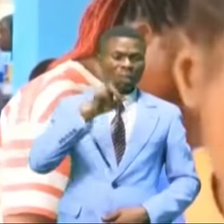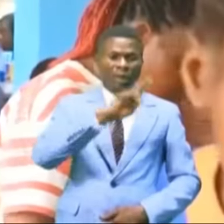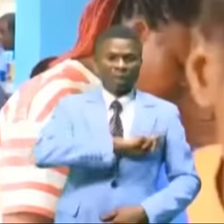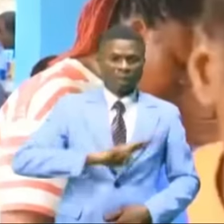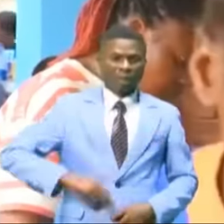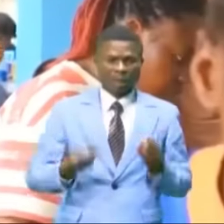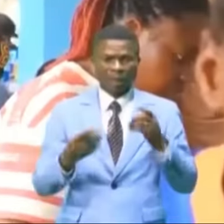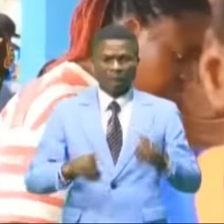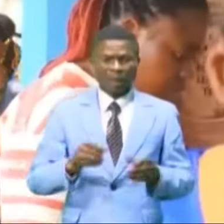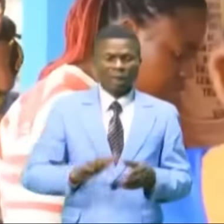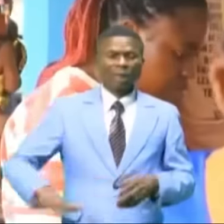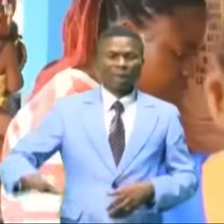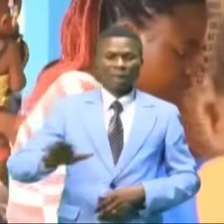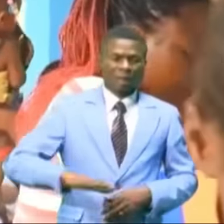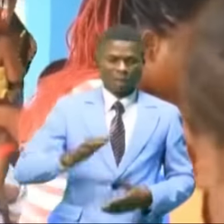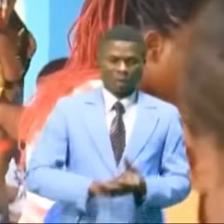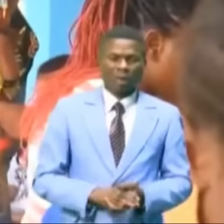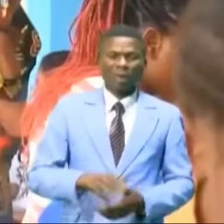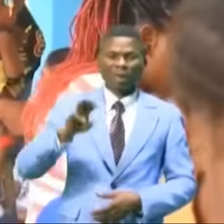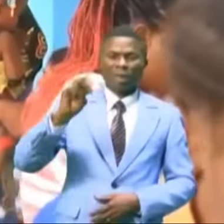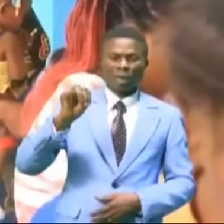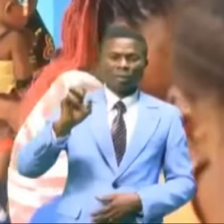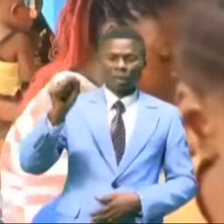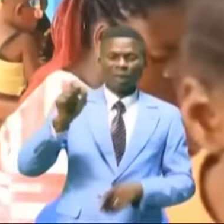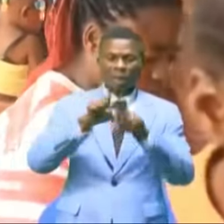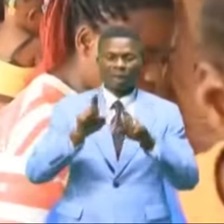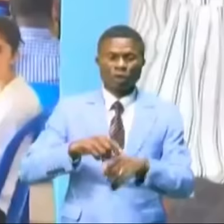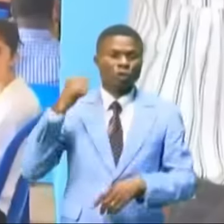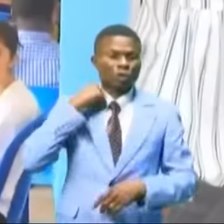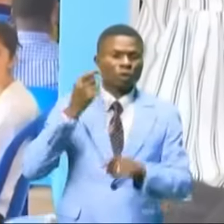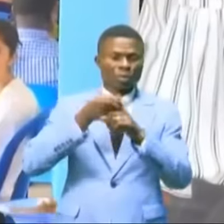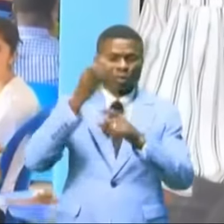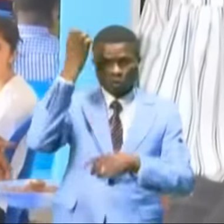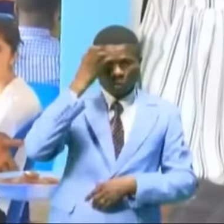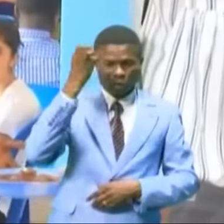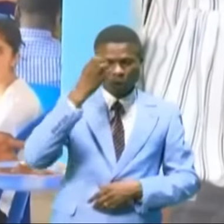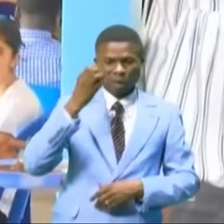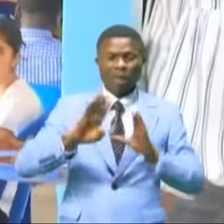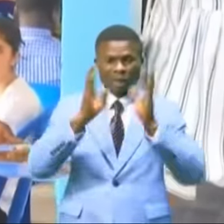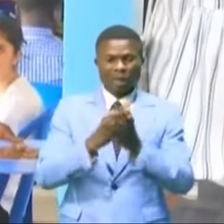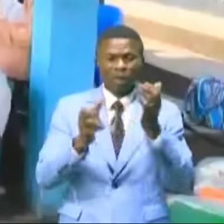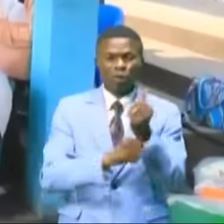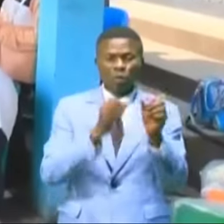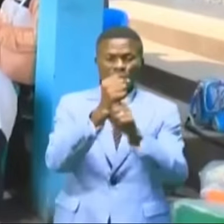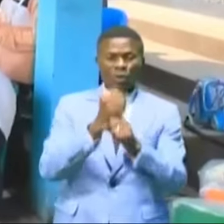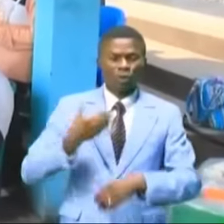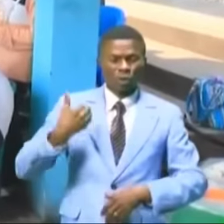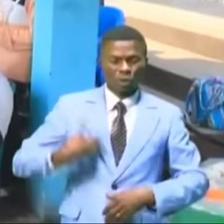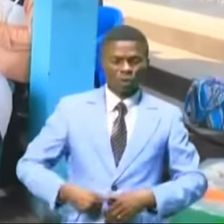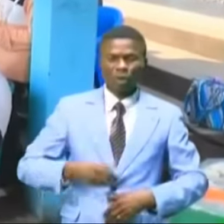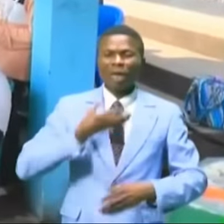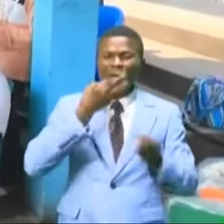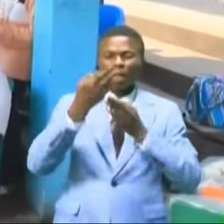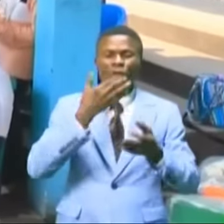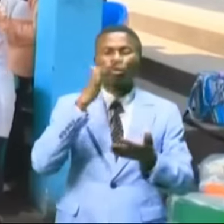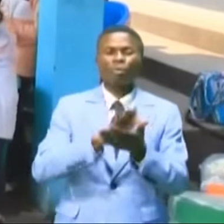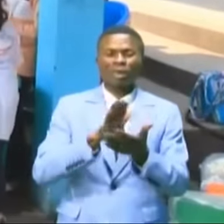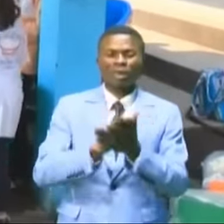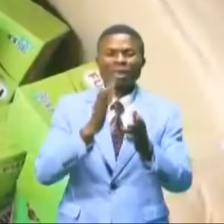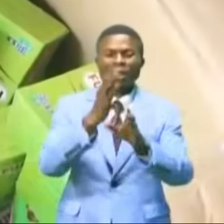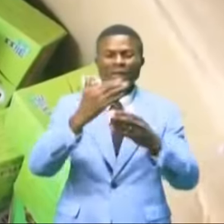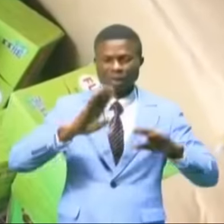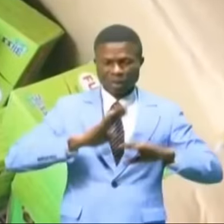du Madagascar et de l'Europe. Les bénéficiaires n'ont pas manqué d'exprimer leur satisfaction et remercier